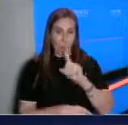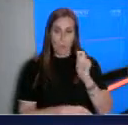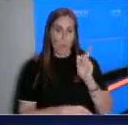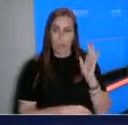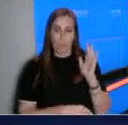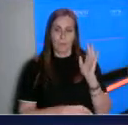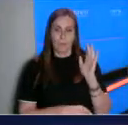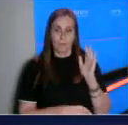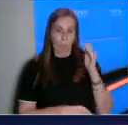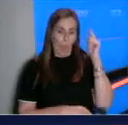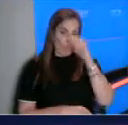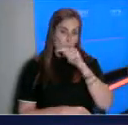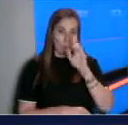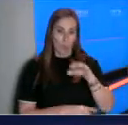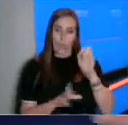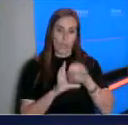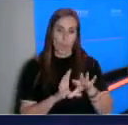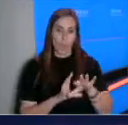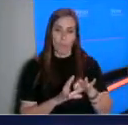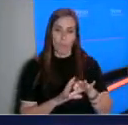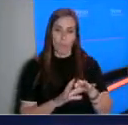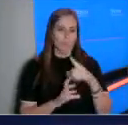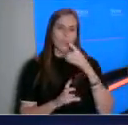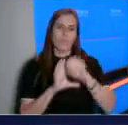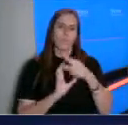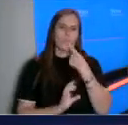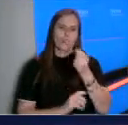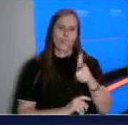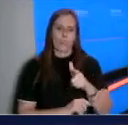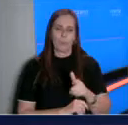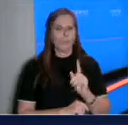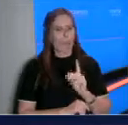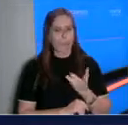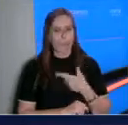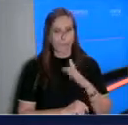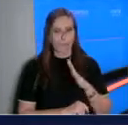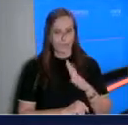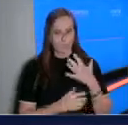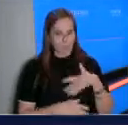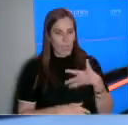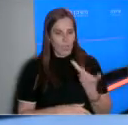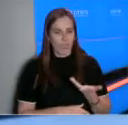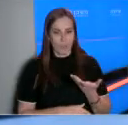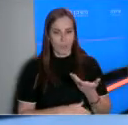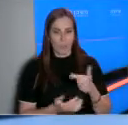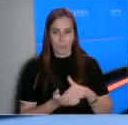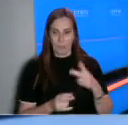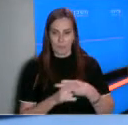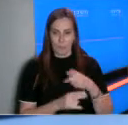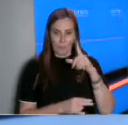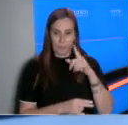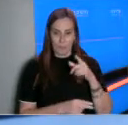משלמים פה על פוני, את יכולה לתרום. והוציא קופה ואמר לי, תתרמי. ואז נורא נורא התרגשתי, כי בדרך